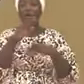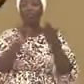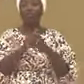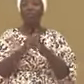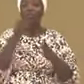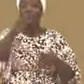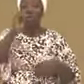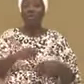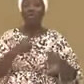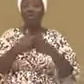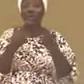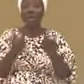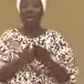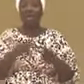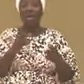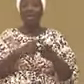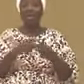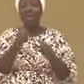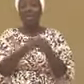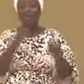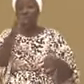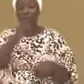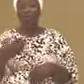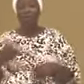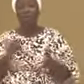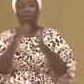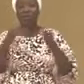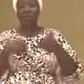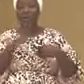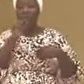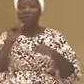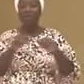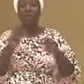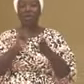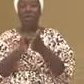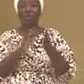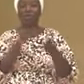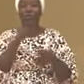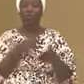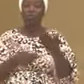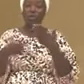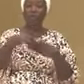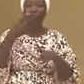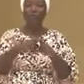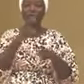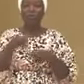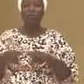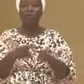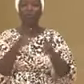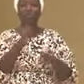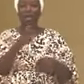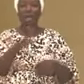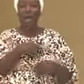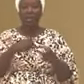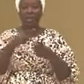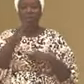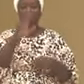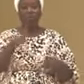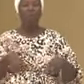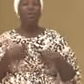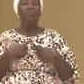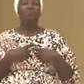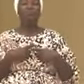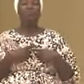de toute mauvaise chose dans laquelle tu étais quand tu reviennes de thèmes mauvaise voie et tu vivras